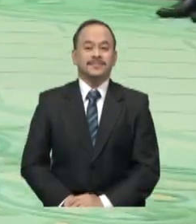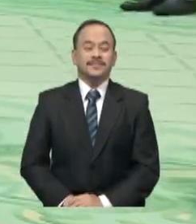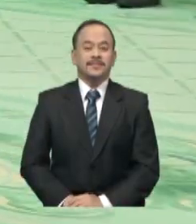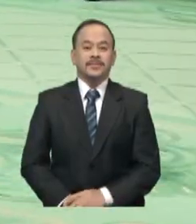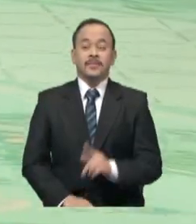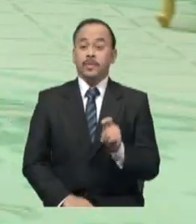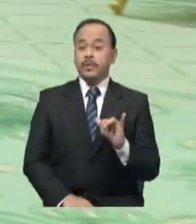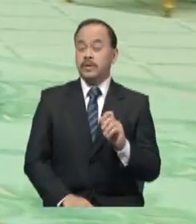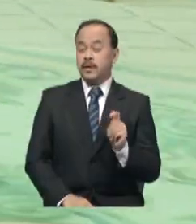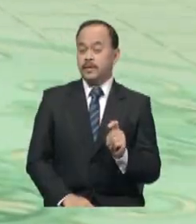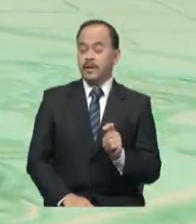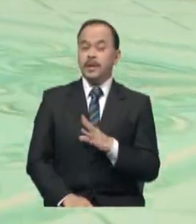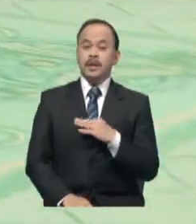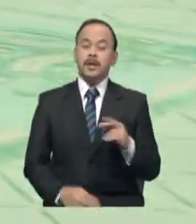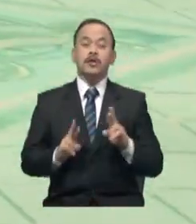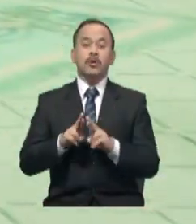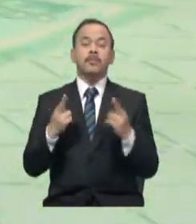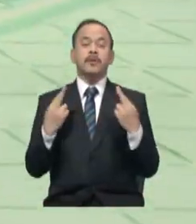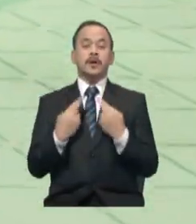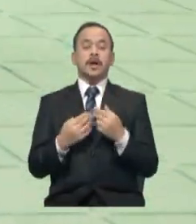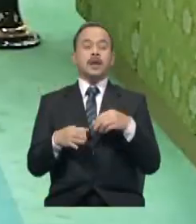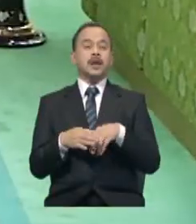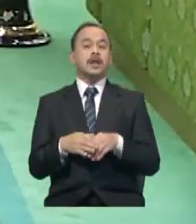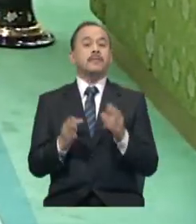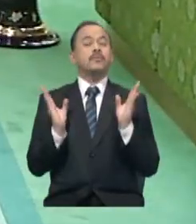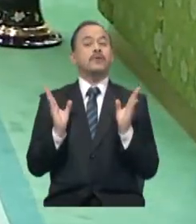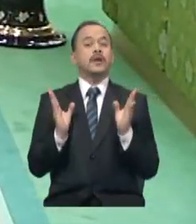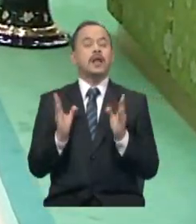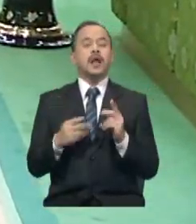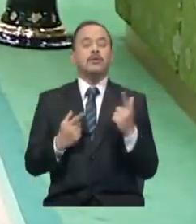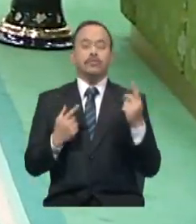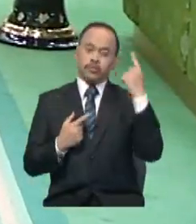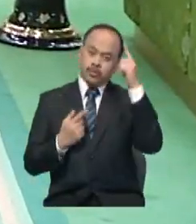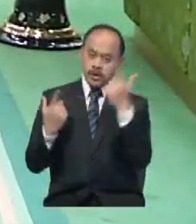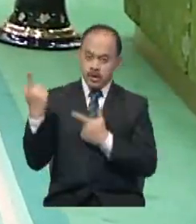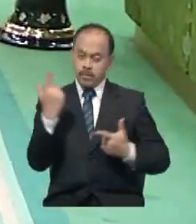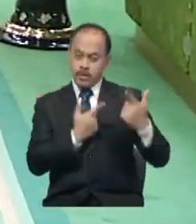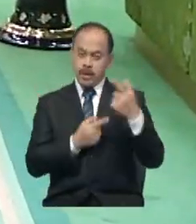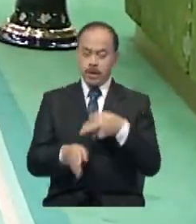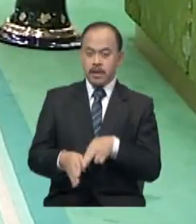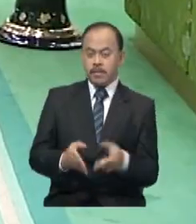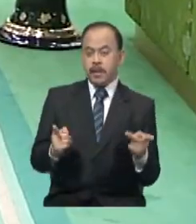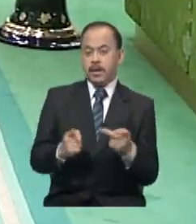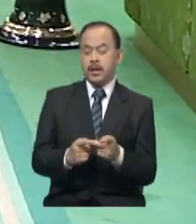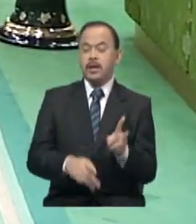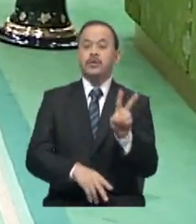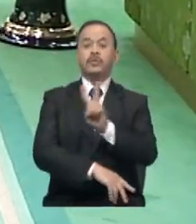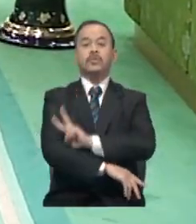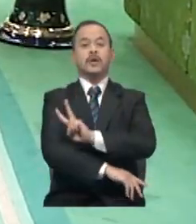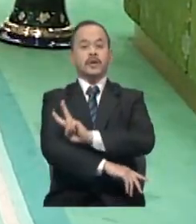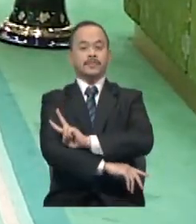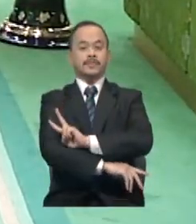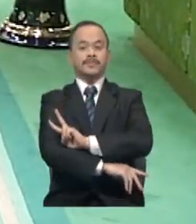Tuan Yang terutama serta rombongan berada di negara ini bagi lawatan rasmi ke negara Brunei Darussalam selama